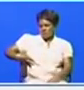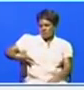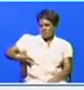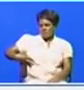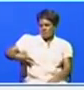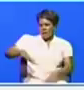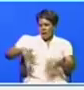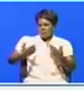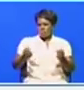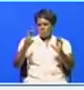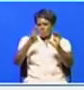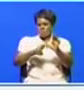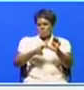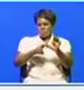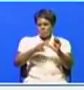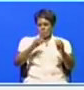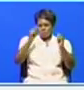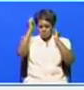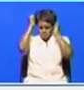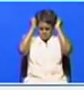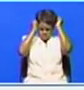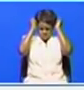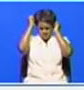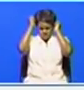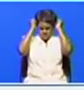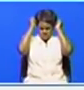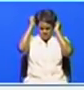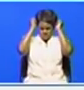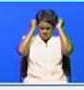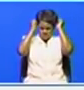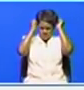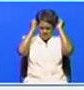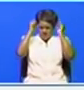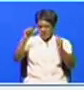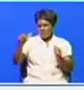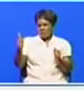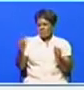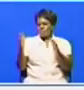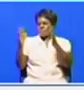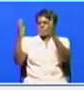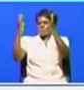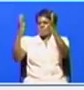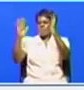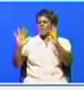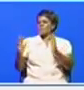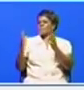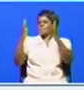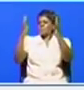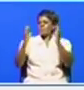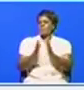ni vipi naweza kujiunga na wanajeshi. Hey, wengi wanataka kujiunga na wanajeshi. Mwingine David Etale, nakupa pongezi sana, hongera sana. Huyo